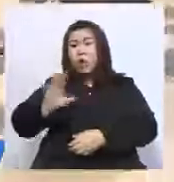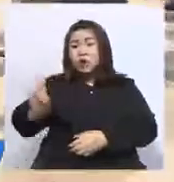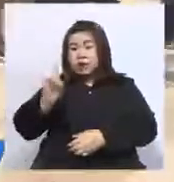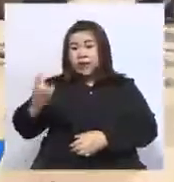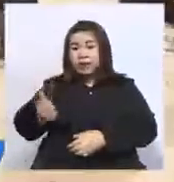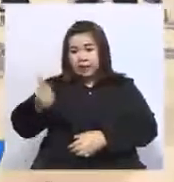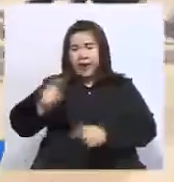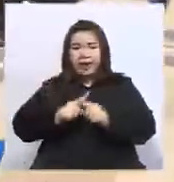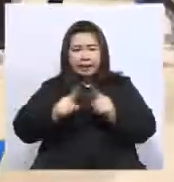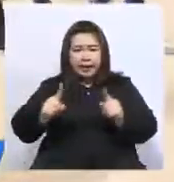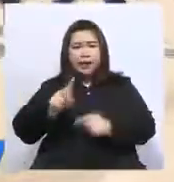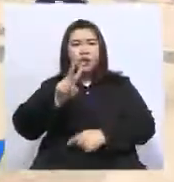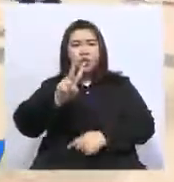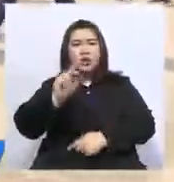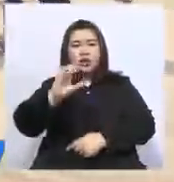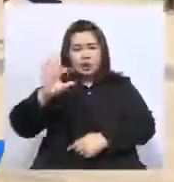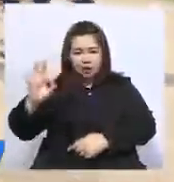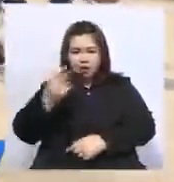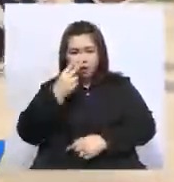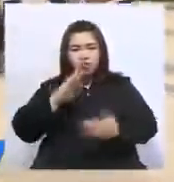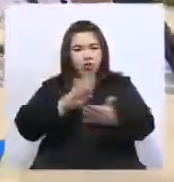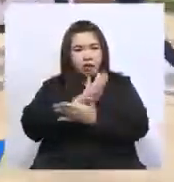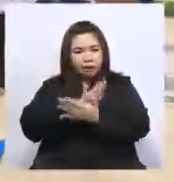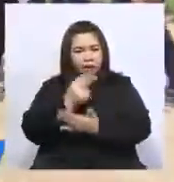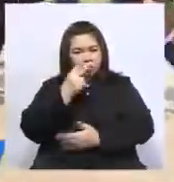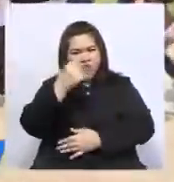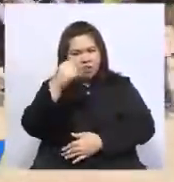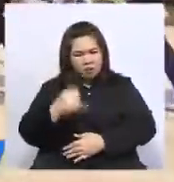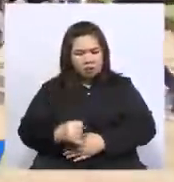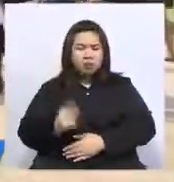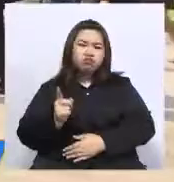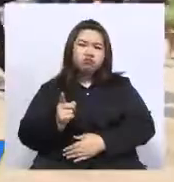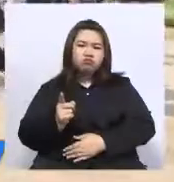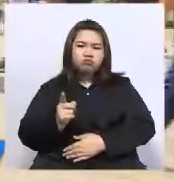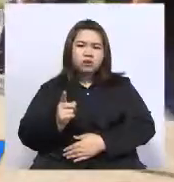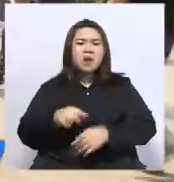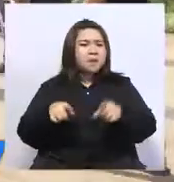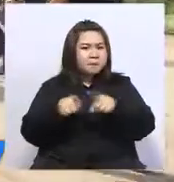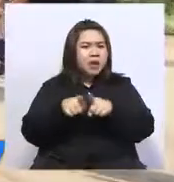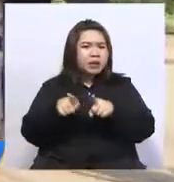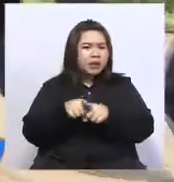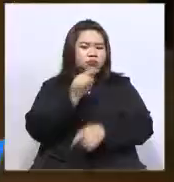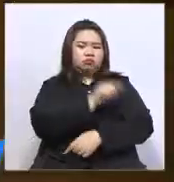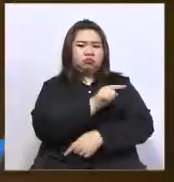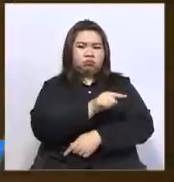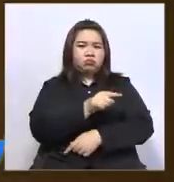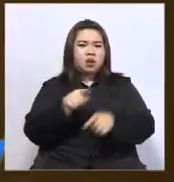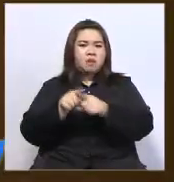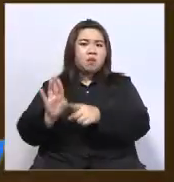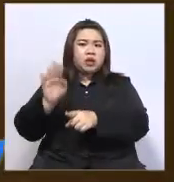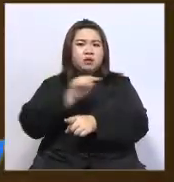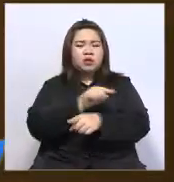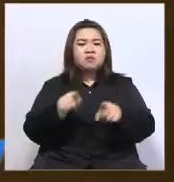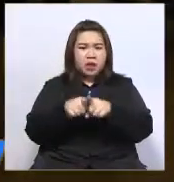Group ซึ่งถูกตรวจพบเอกสารความผิดปกติของเอกสารเช่นเดียวกับบริษัท SPM อาหารสัตว์นะ